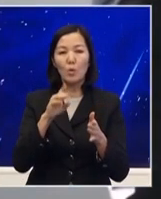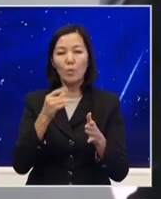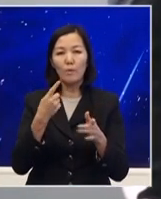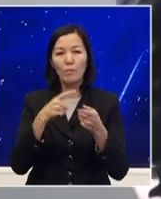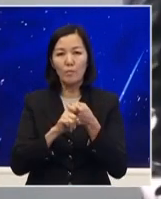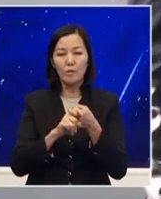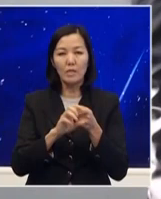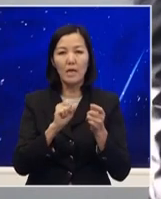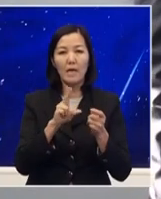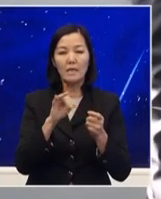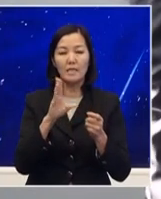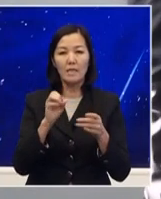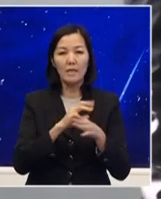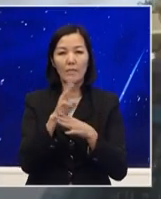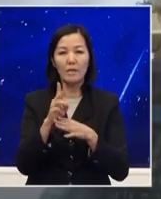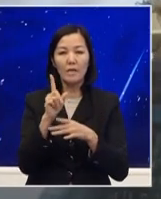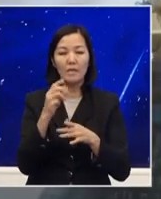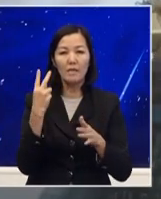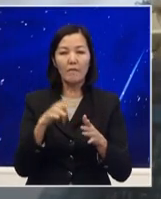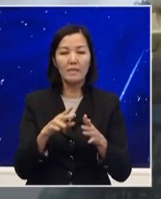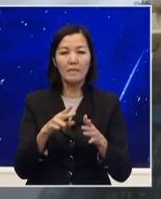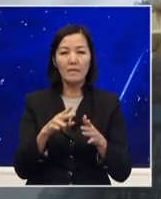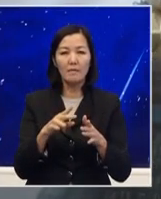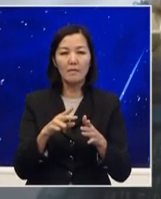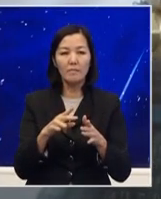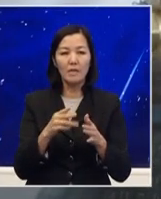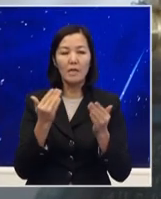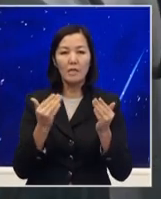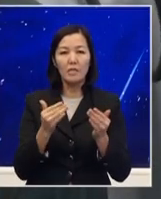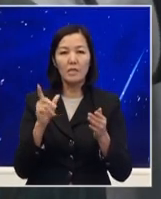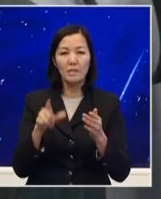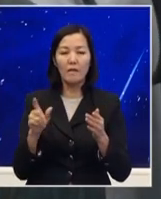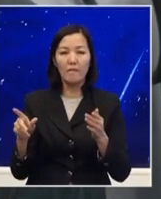образом, оксигеном обеспечены порядка 128 потенциальных пациентов.